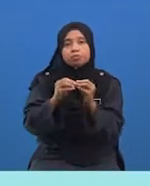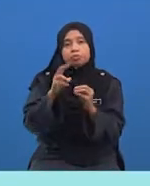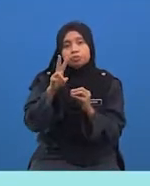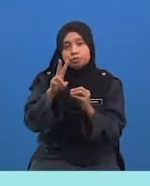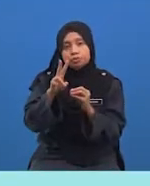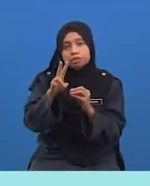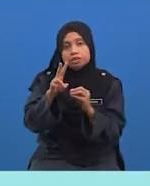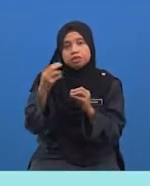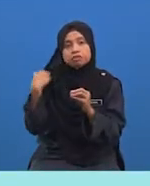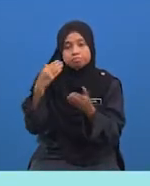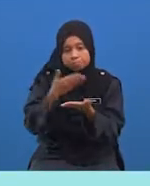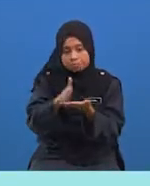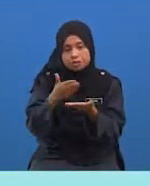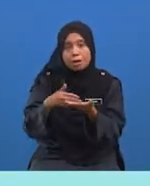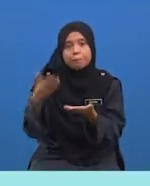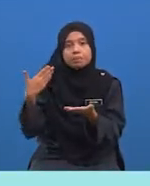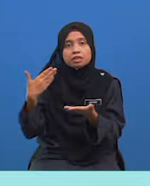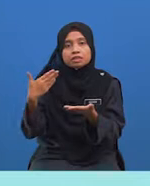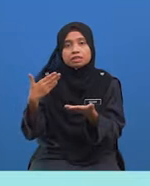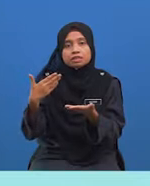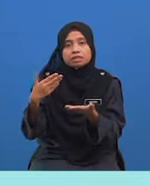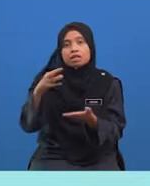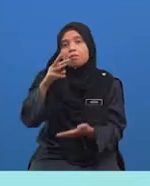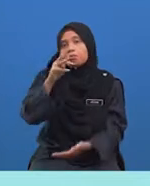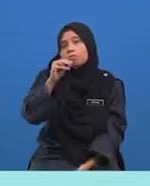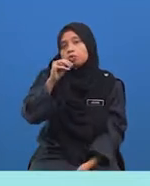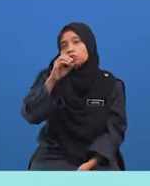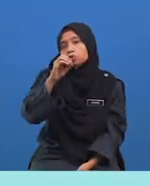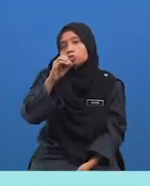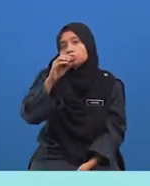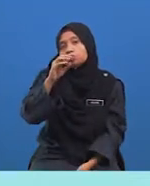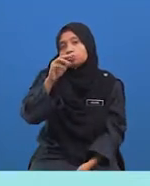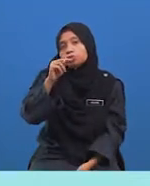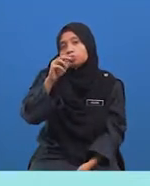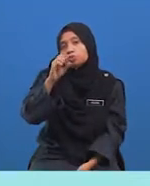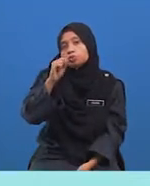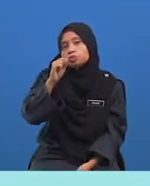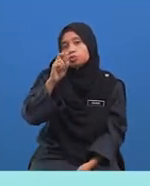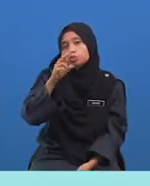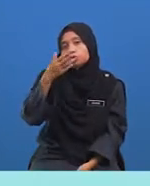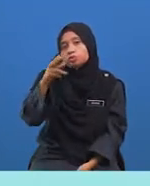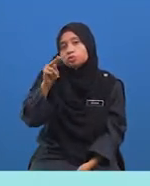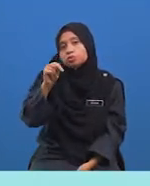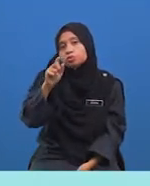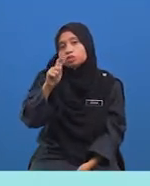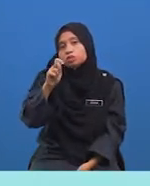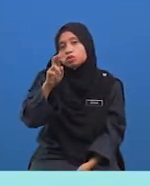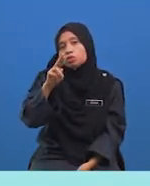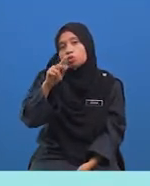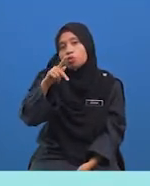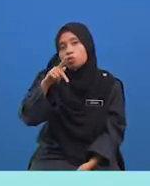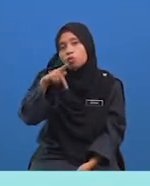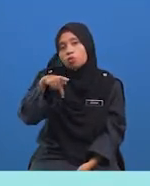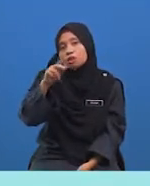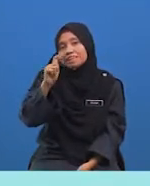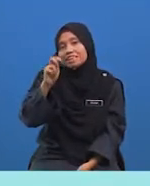dalam zon panas ialah iklim monsun tropika, mengalami musim kering yang nyata,